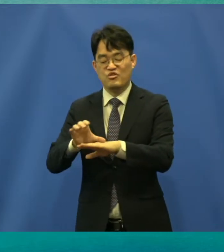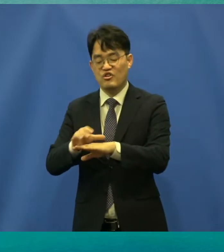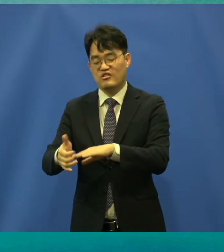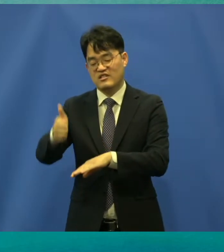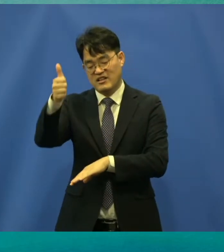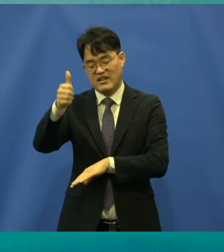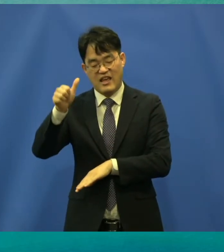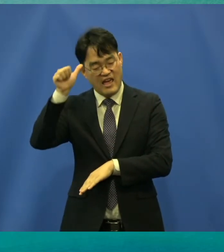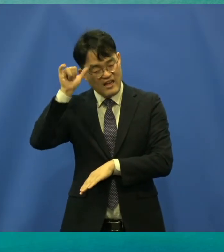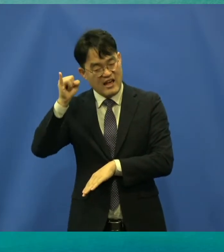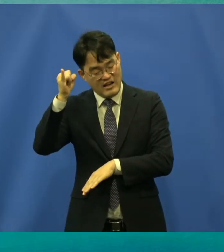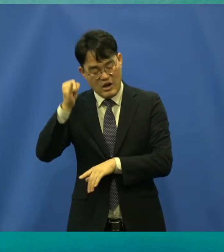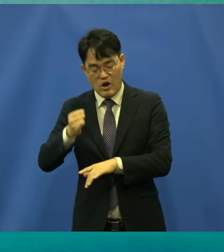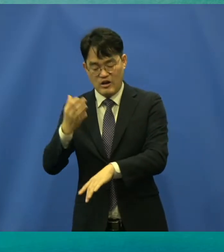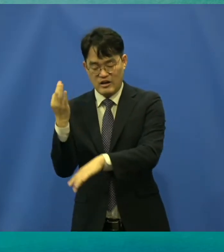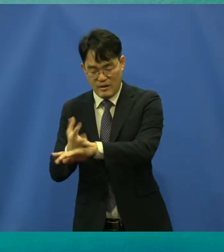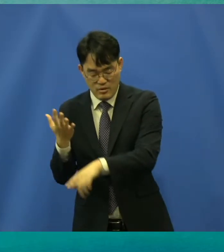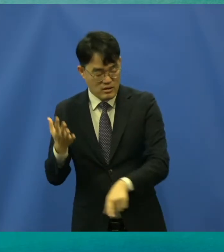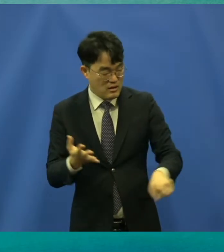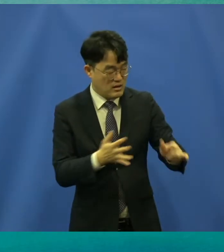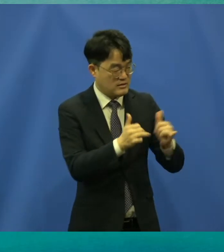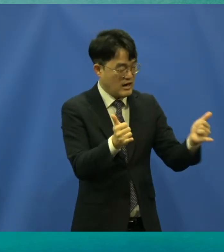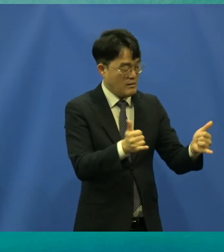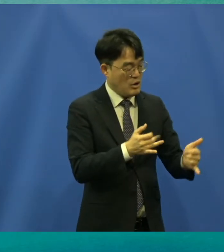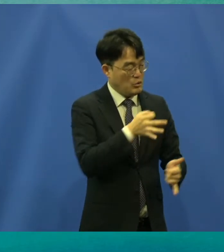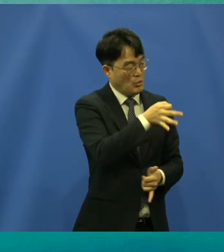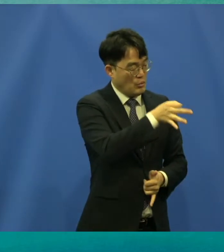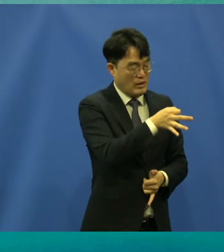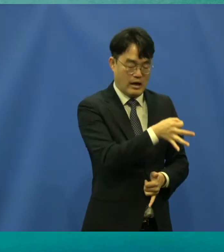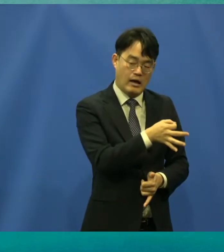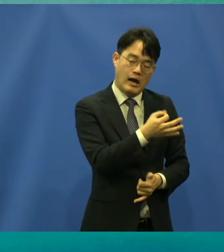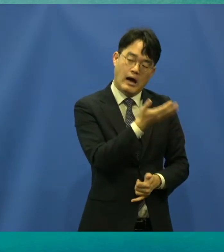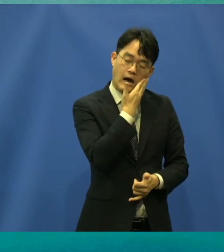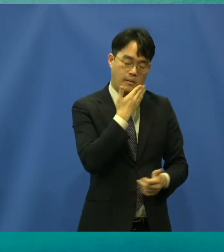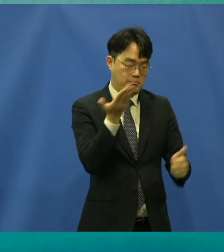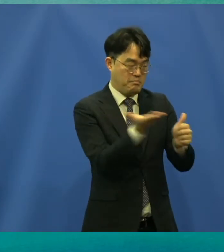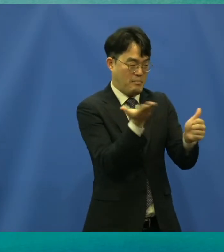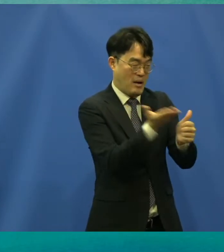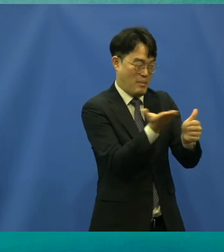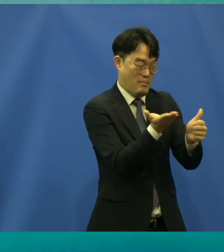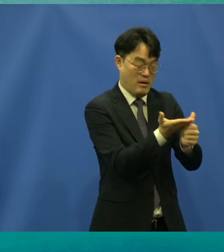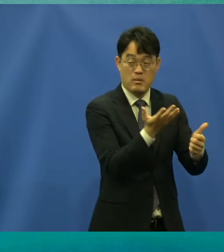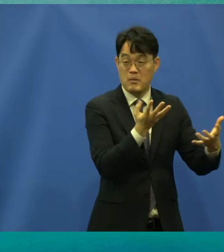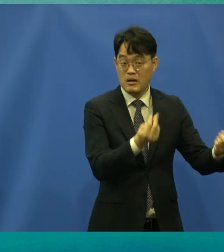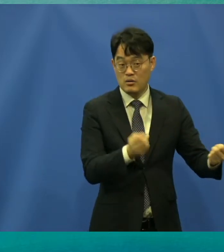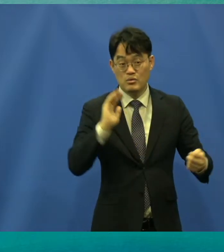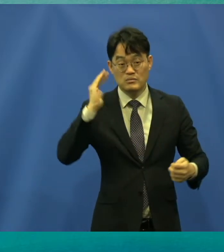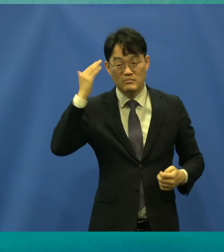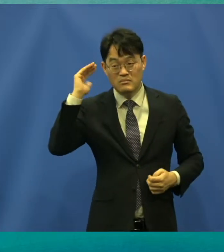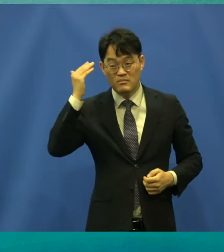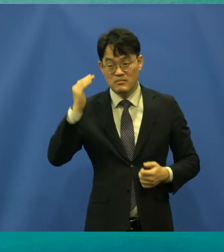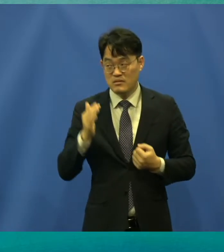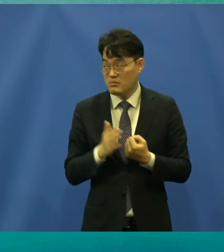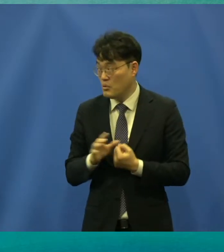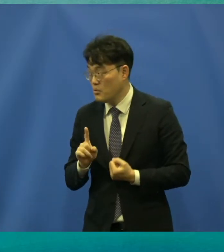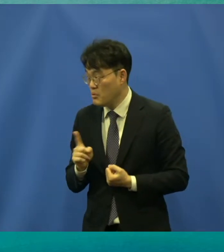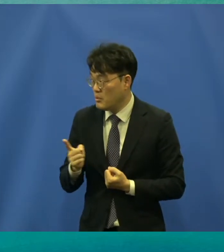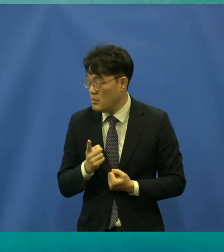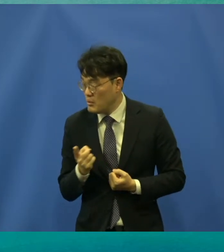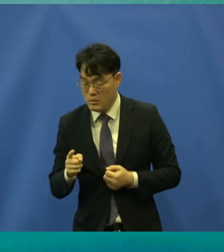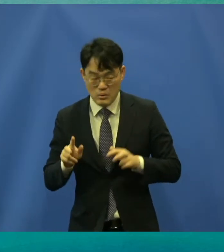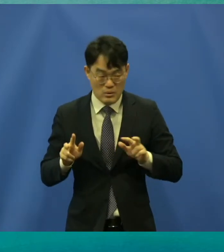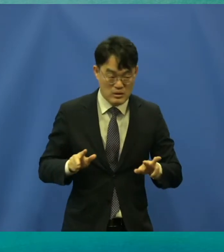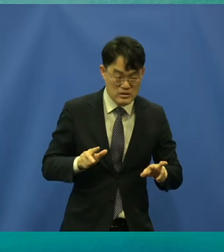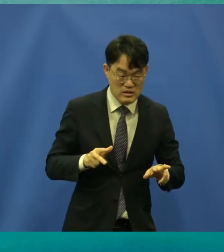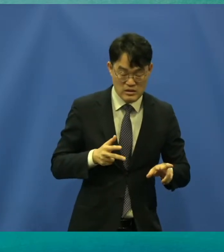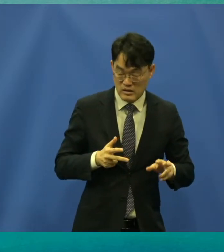이직률이 높아지고 있습니다. 그래서 오늘 우리는 시대를 신유목민 시대라고 얘기합니다. 먹거리를 가지고